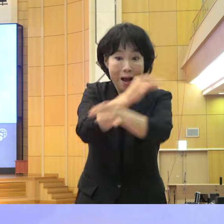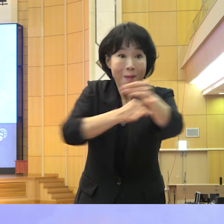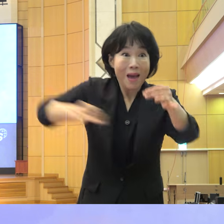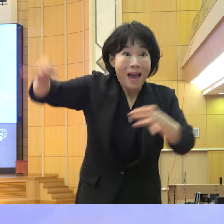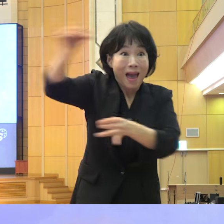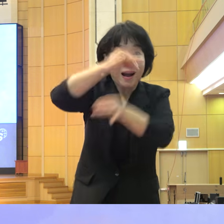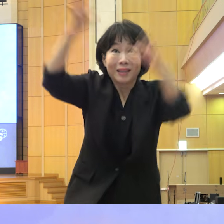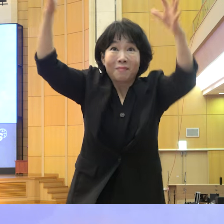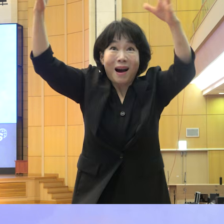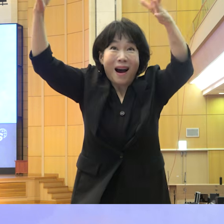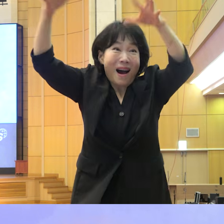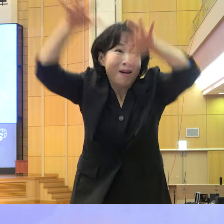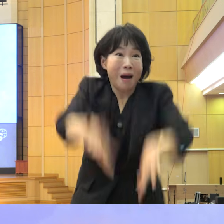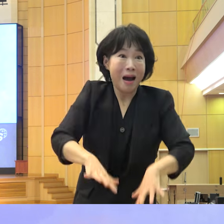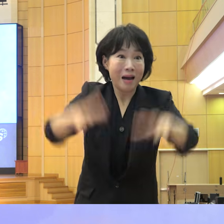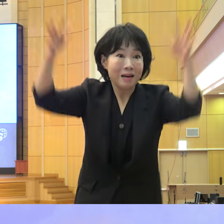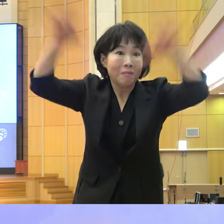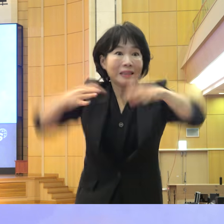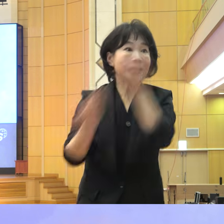많은 사람들이